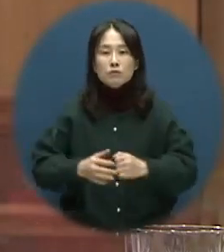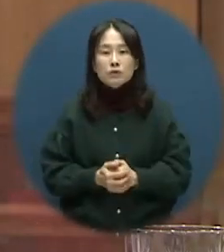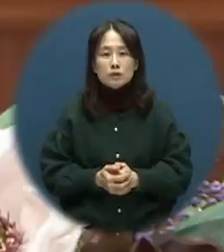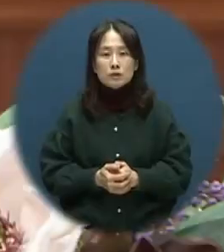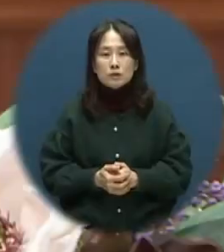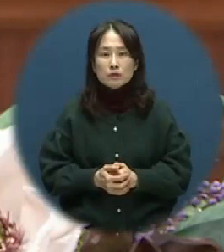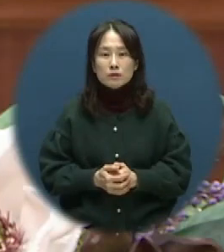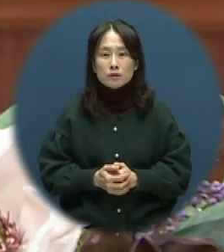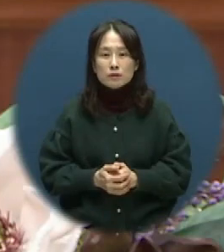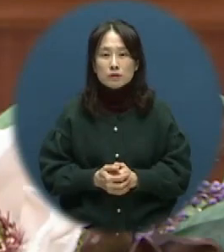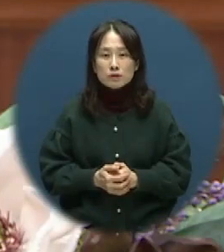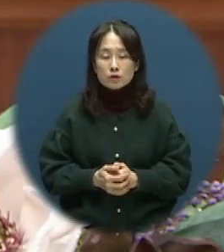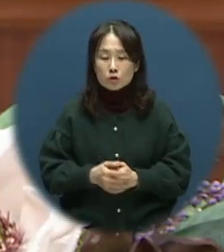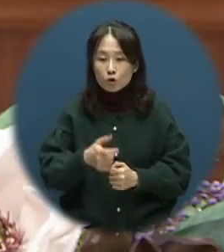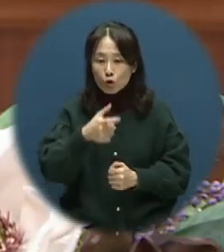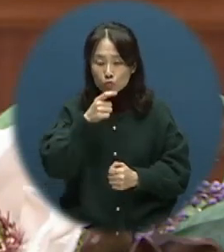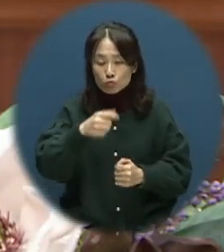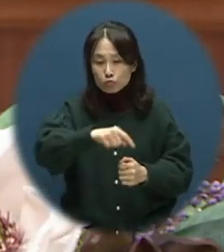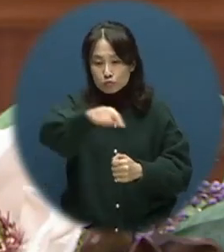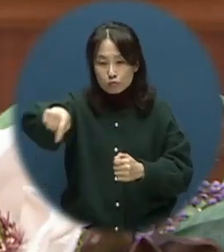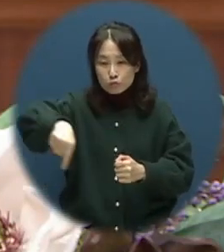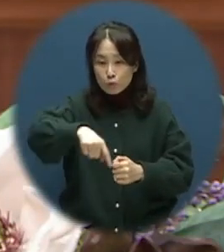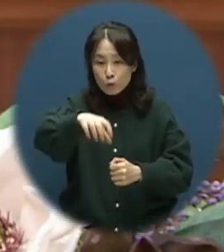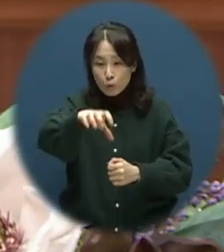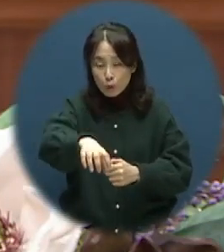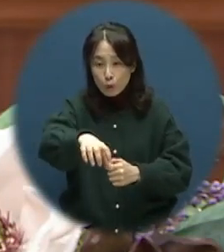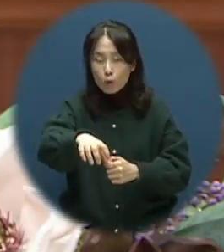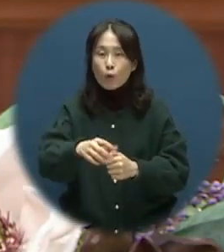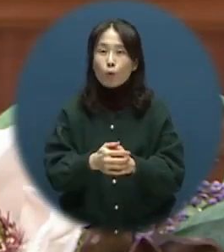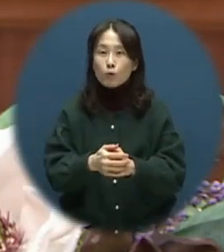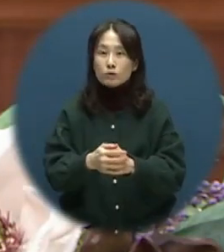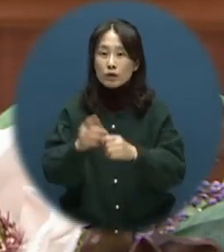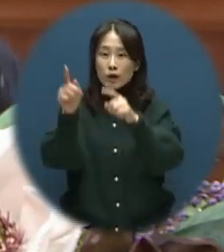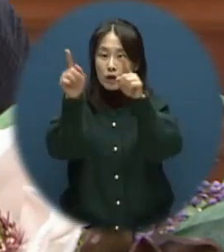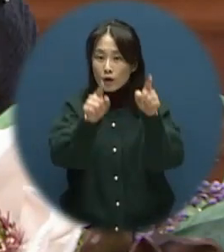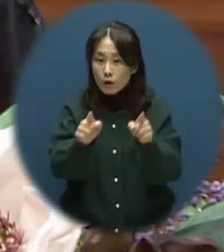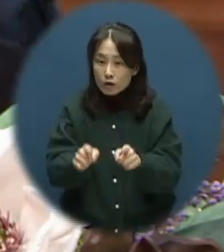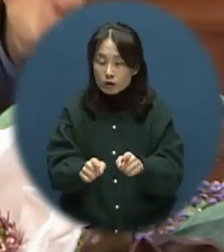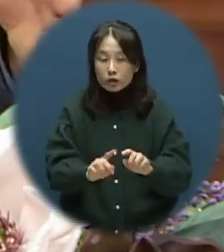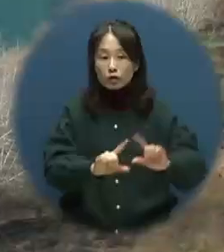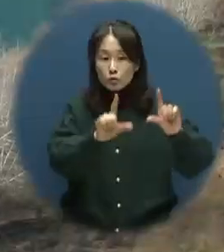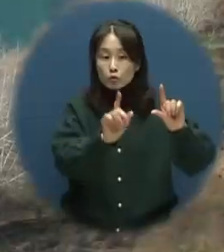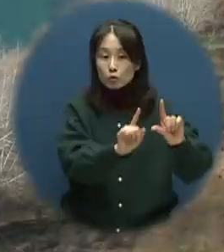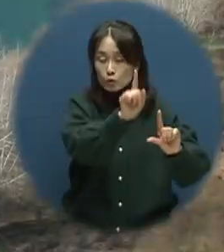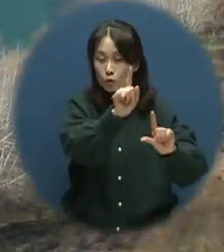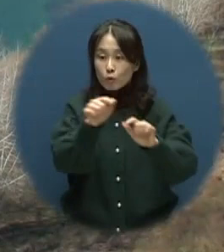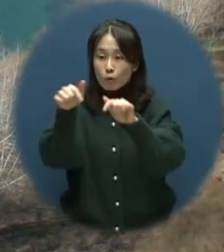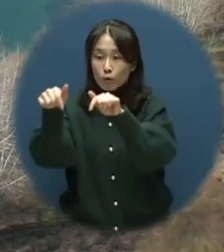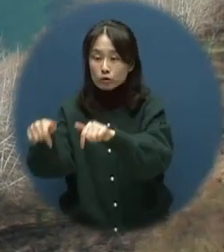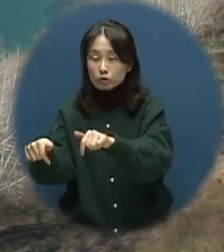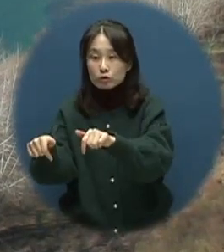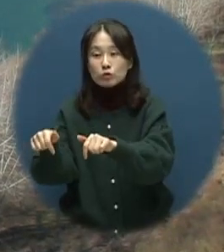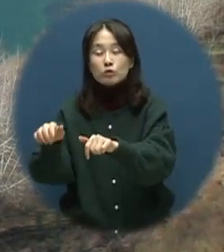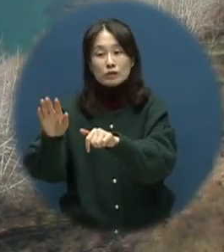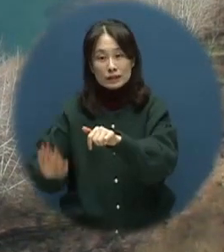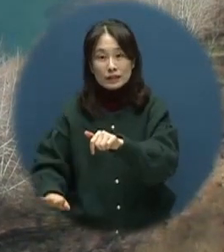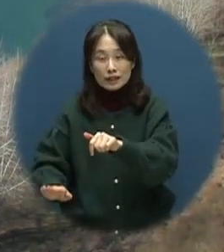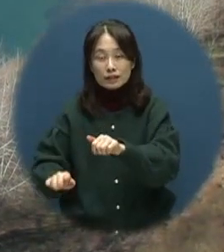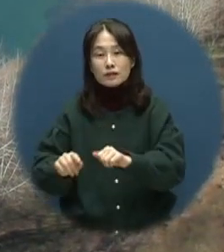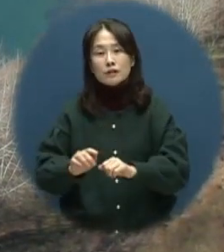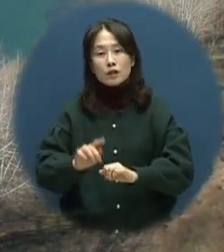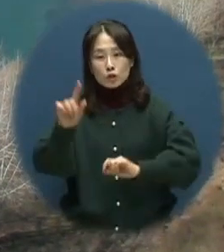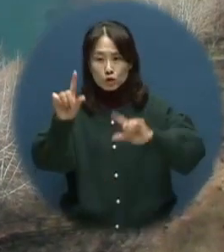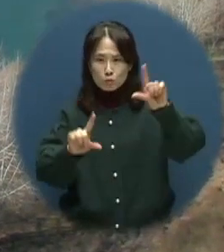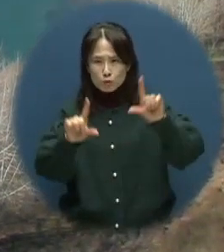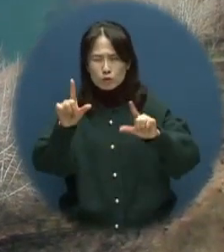한반도 지형. 네, 그렇죠. 그래서 동고서죠. 우리나라 지형의 동쪽은 높고 서쪽은 낮고 갯벌 모래사장 있잖아요. 그